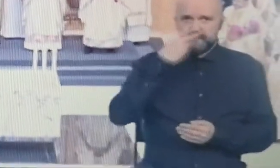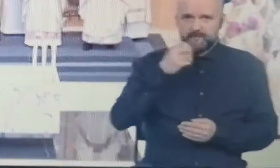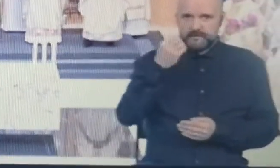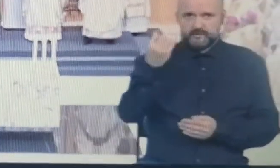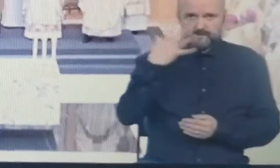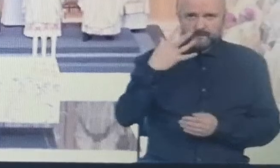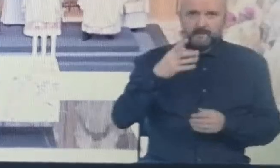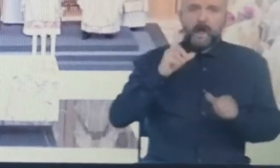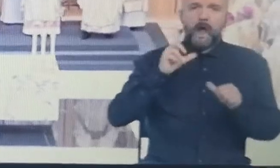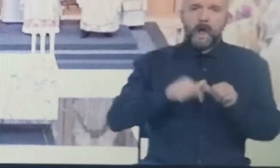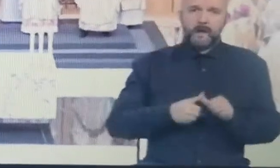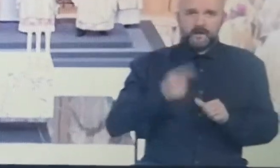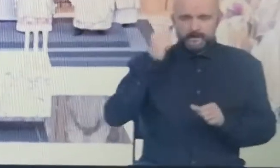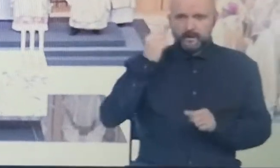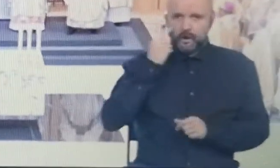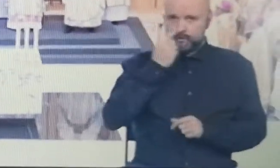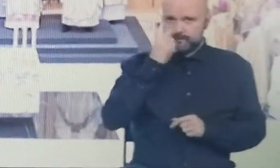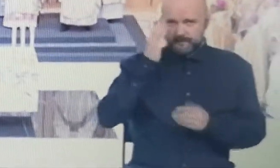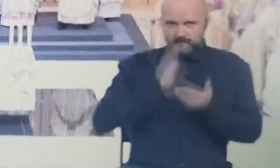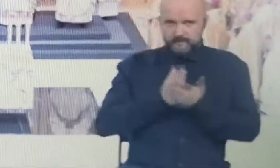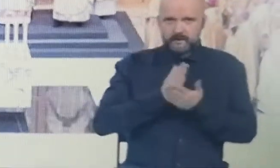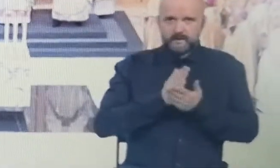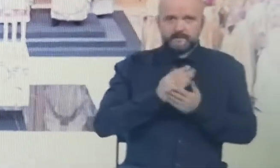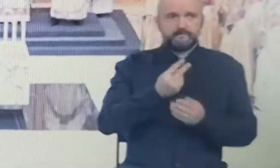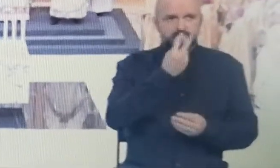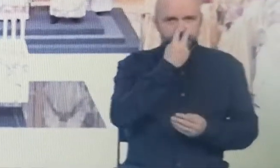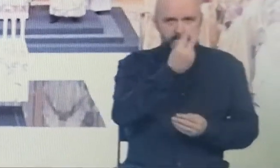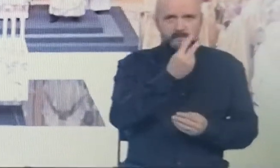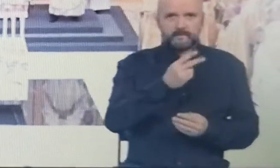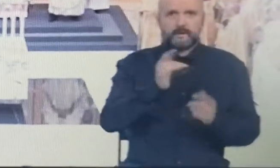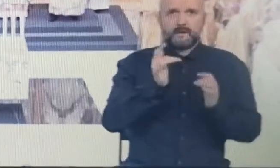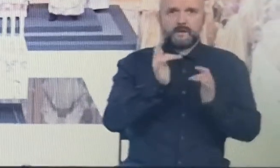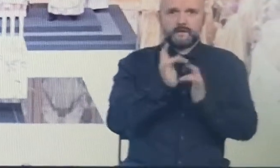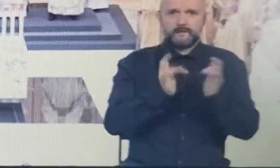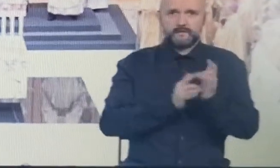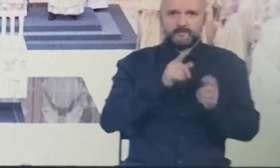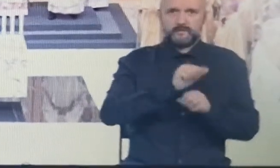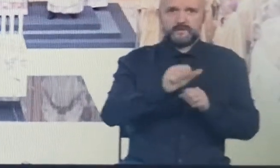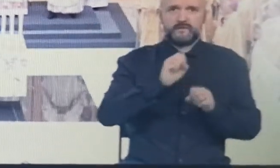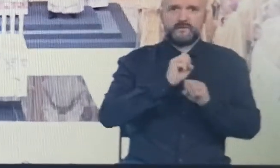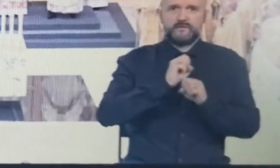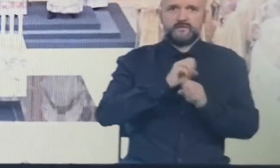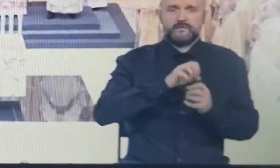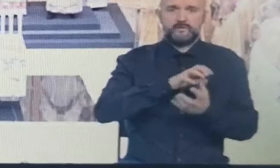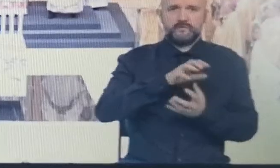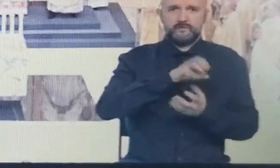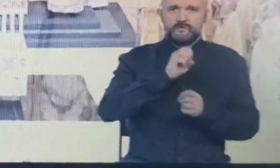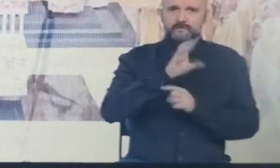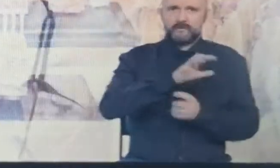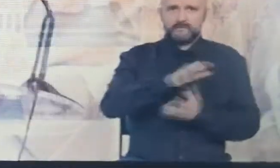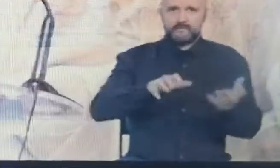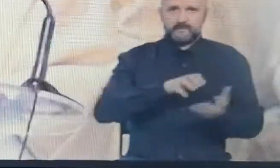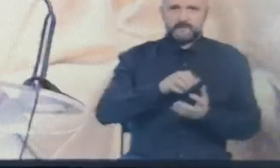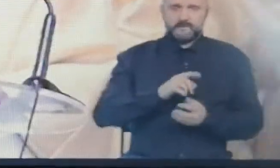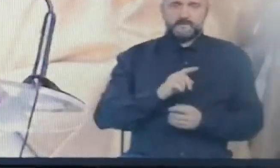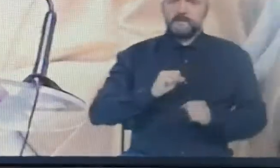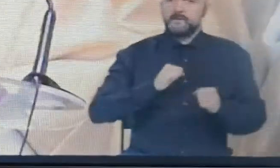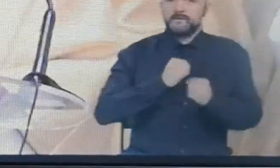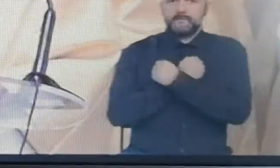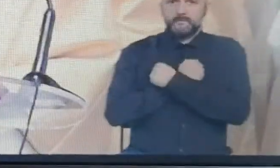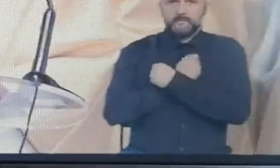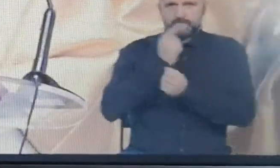oczami wiary rozpoznała Chrystusa, światłość świata i z miłującą wiernością świadczyła